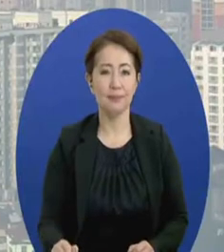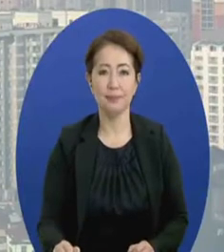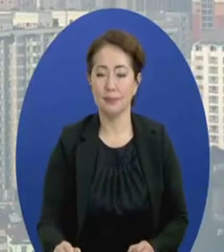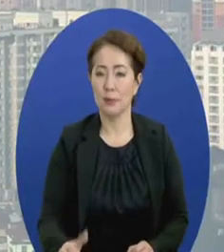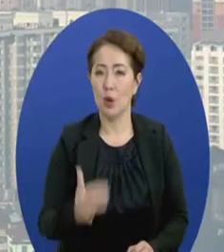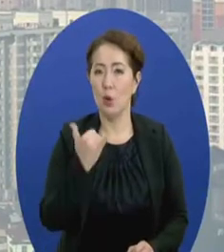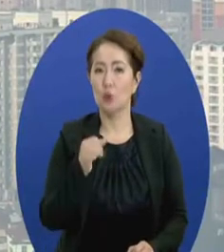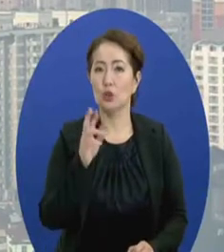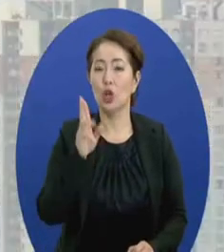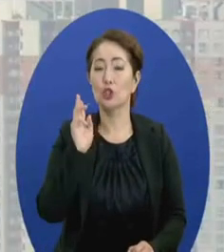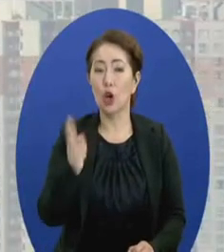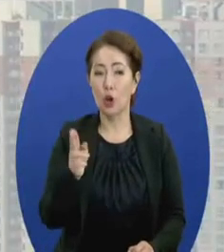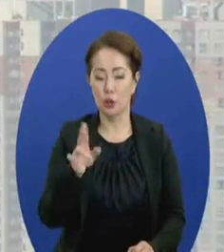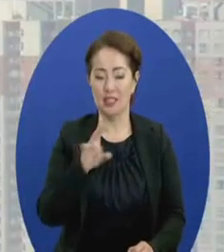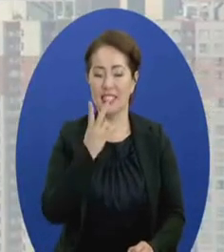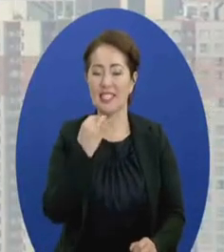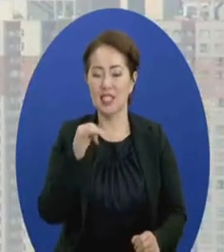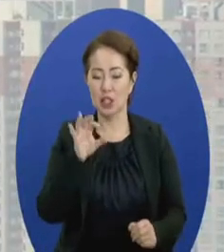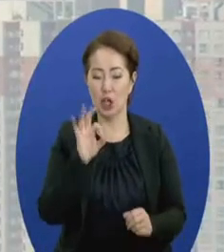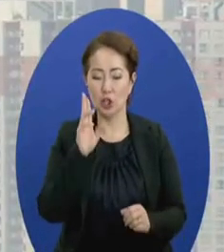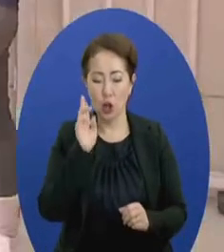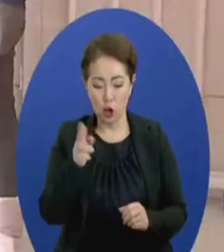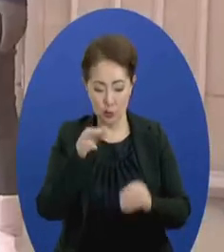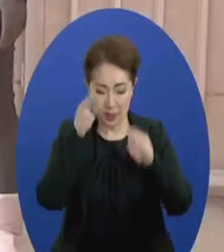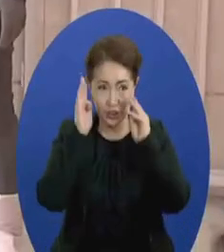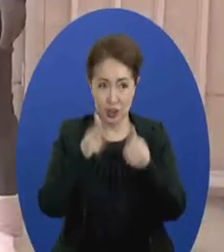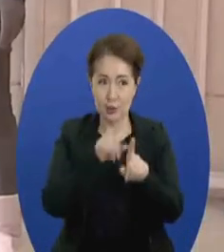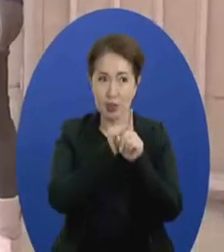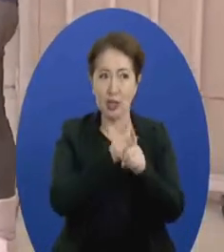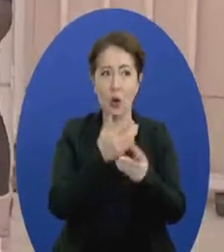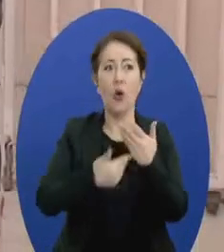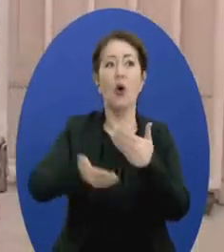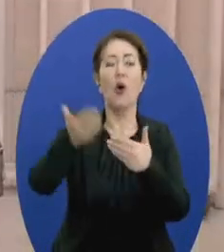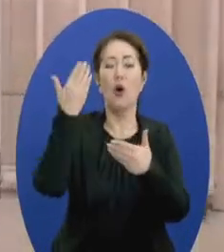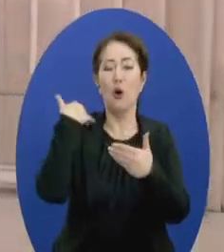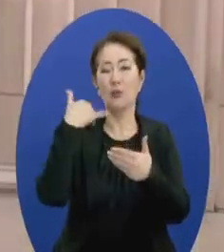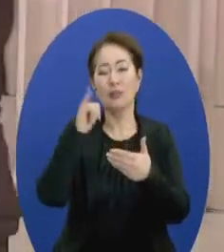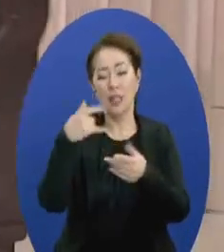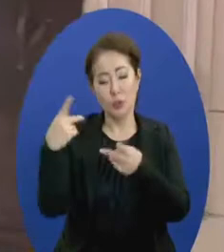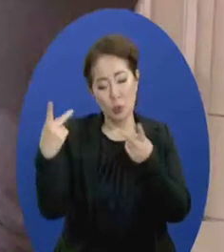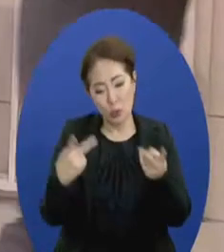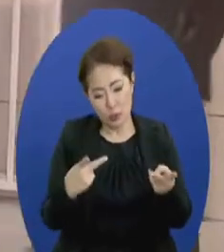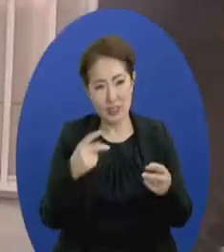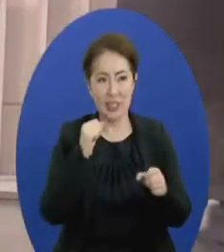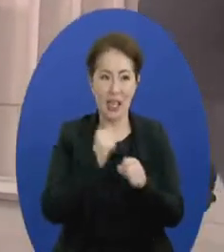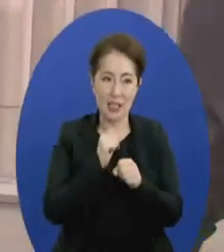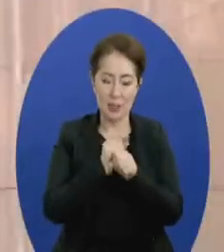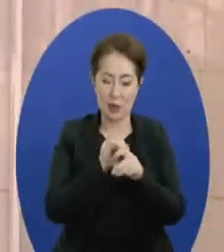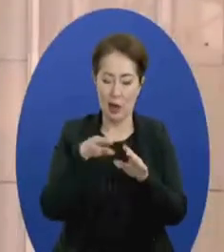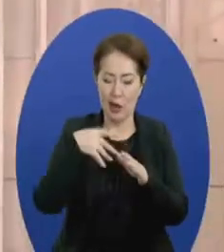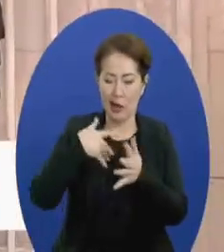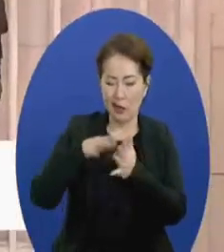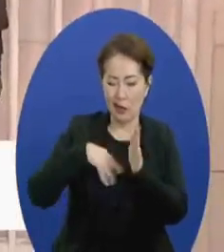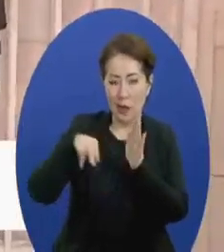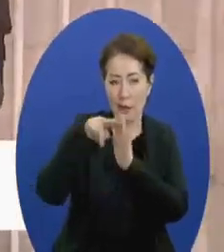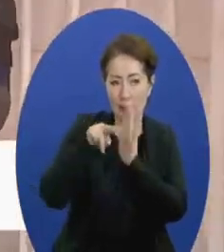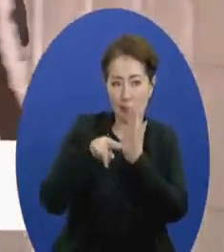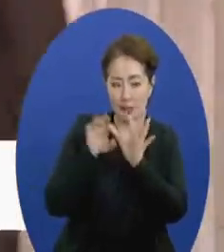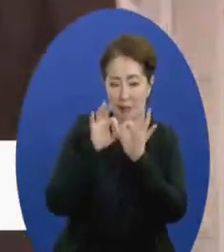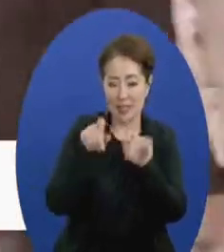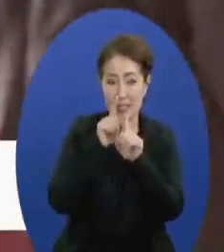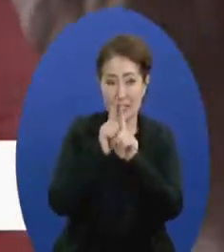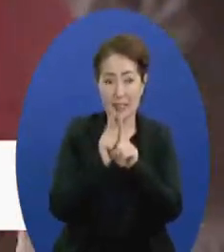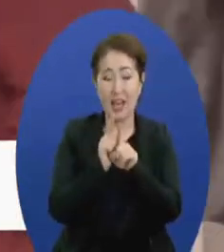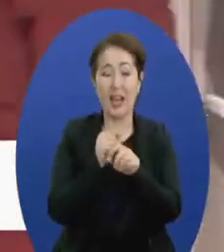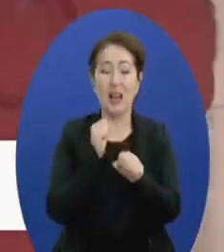Улсын онцгой комисс болон нийслэлийн онцгой комиссийн шийдвэрээр өмнө зарим үйлчилгээ үйл ажиллагааг халдвар хамгааллын дэглэмийг баримталж